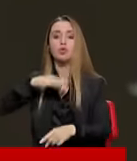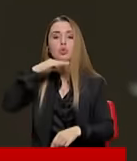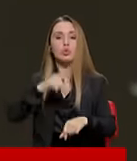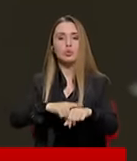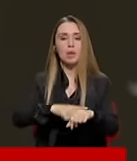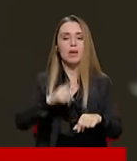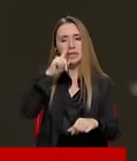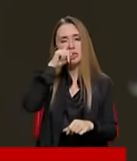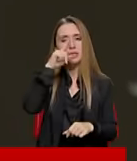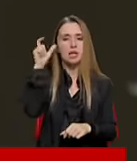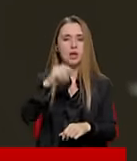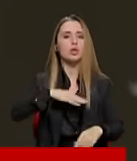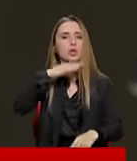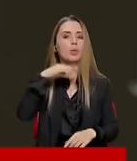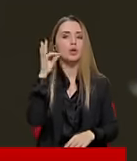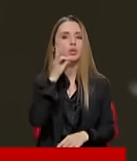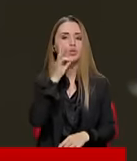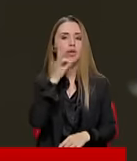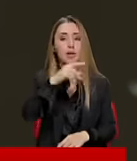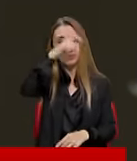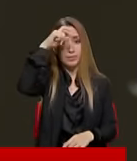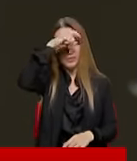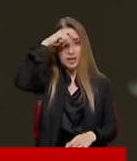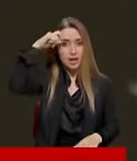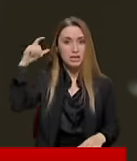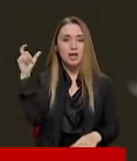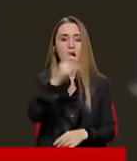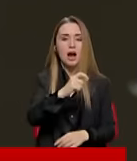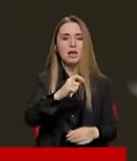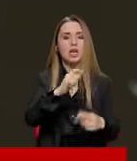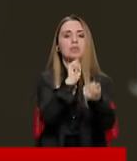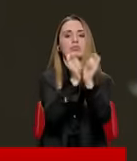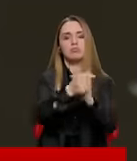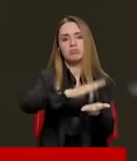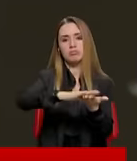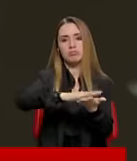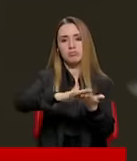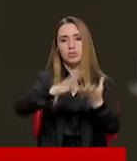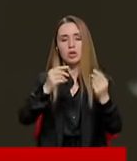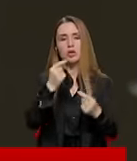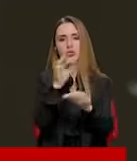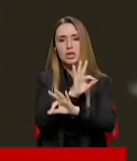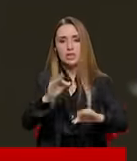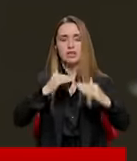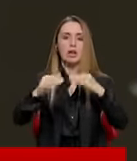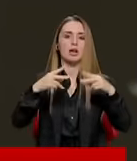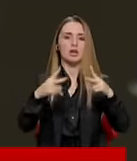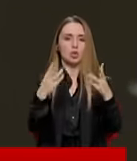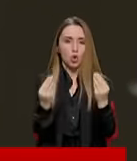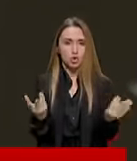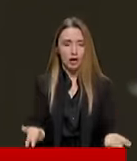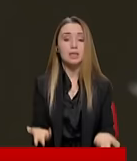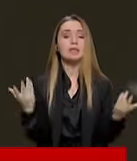zaman o da nisan ayında doluyor yaza tamamen bir Rekreasyon Alanı olarak ücretsiz şekilde halka açıyoruz arayı